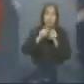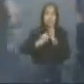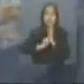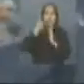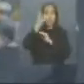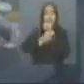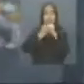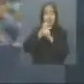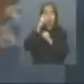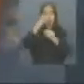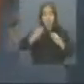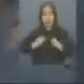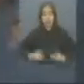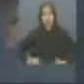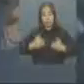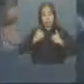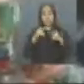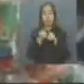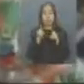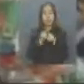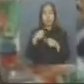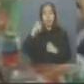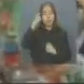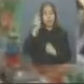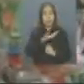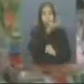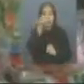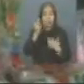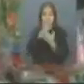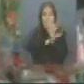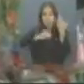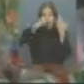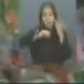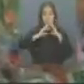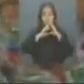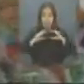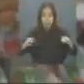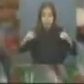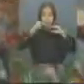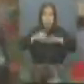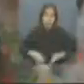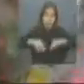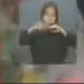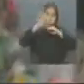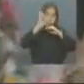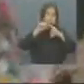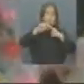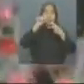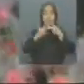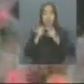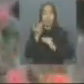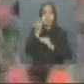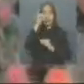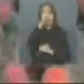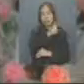คลด้วยส่วนใหญ่ขอพรให้ประเทศสงบสุขปราศจากภัยพิบัติและขอให้พระบาทสมเด็จพระเจ้าอยู่หัวมีพระพลานามัยแข็งแ